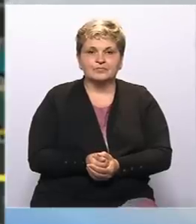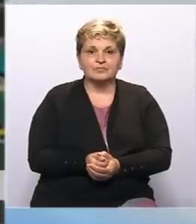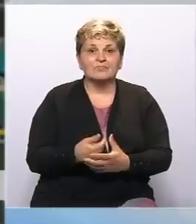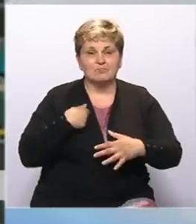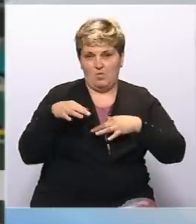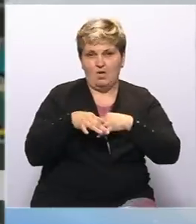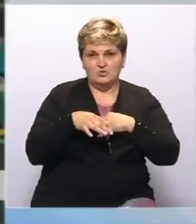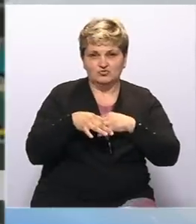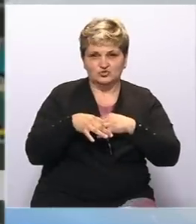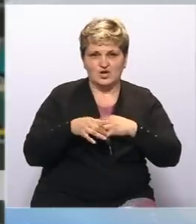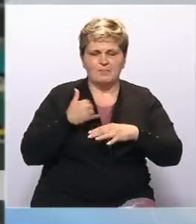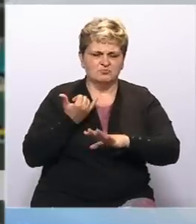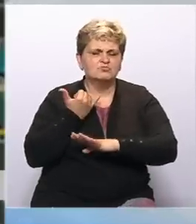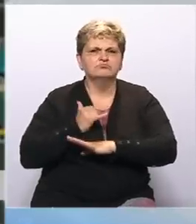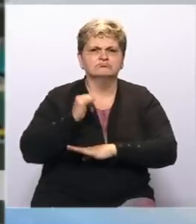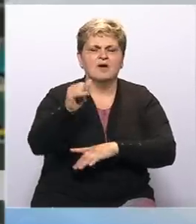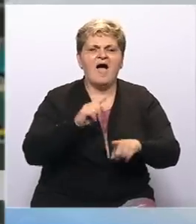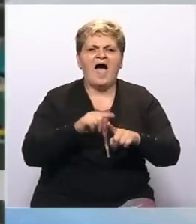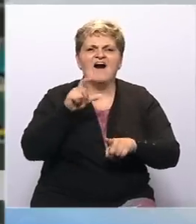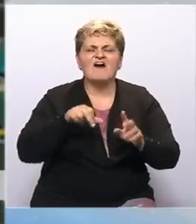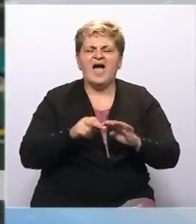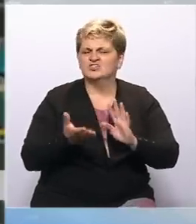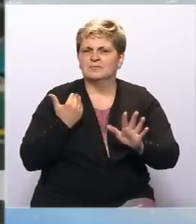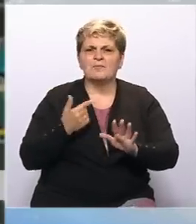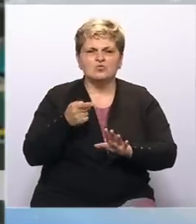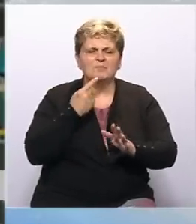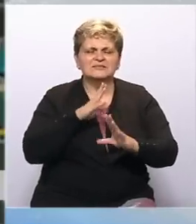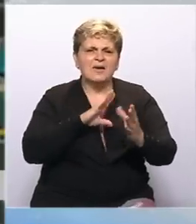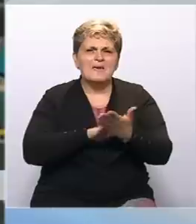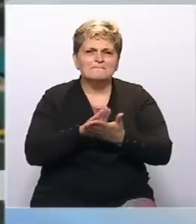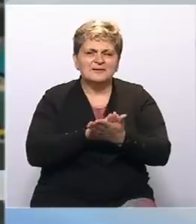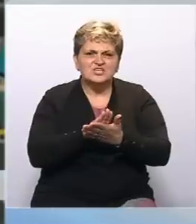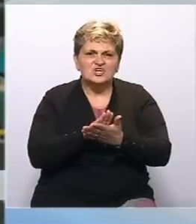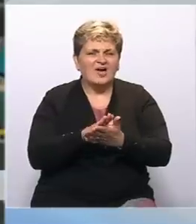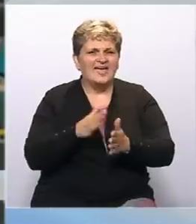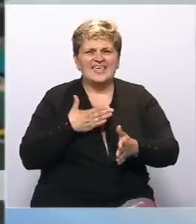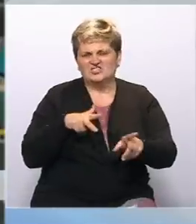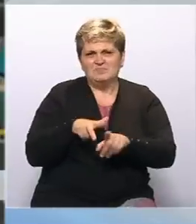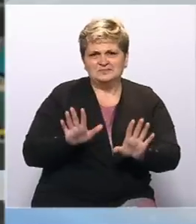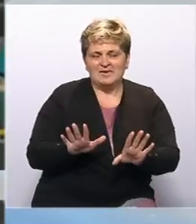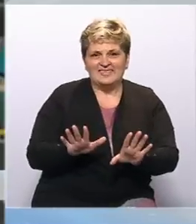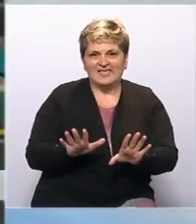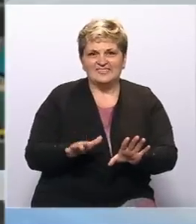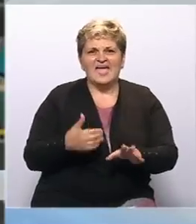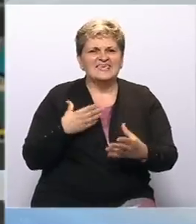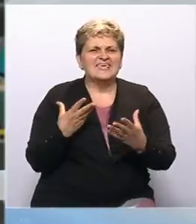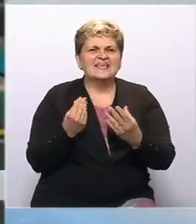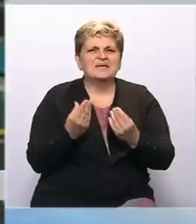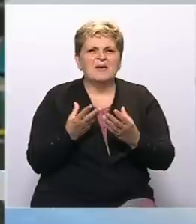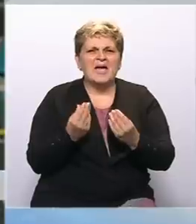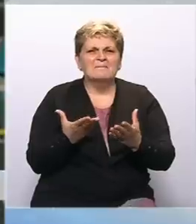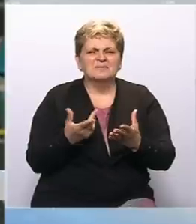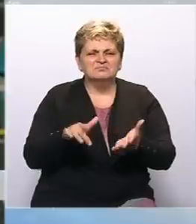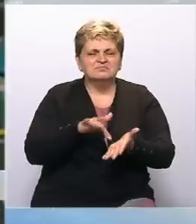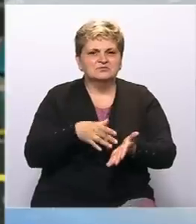Moja supruga Jill i ja otputovat ćemo na Havaje čim prije. O tome sam razgovarao s guvernerom. Ne želim smetati. Bio sam u previše područja